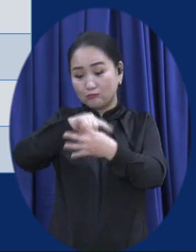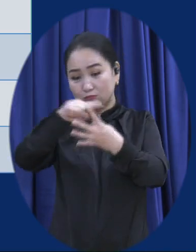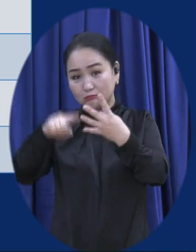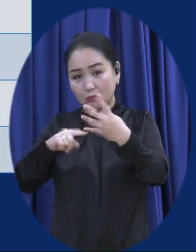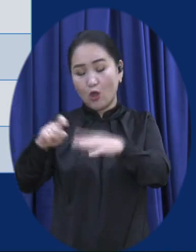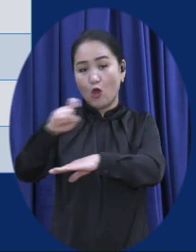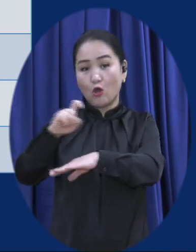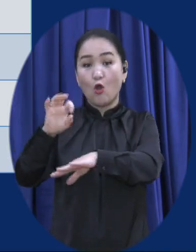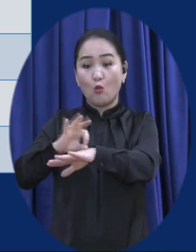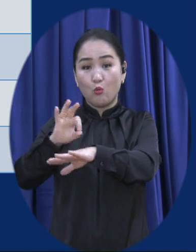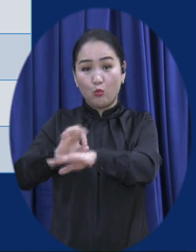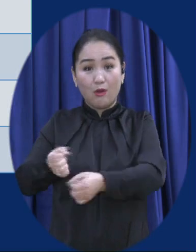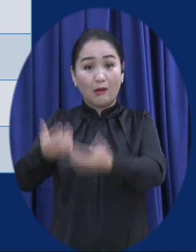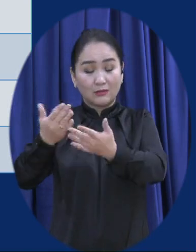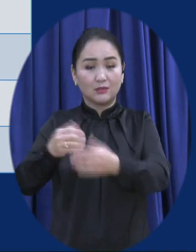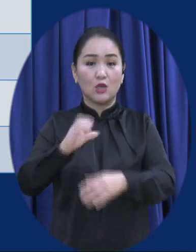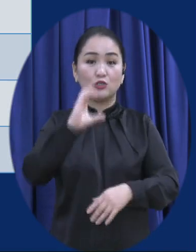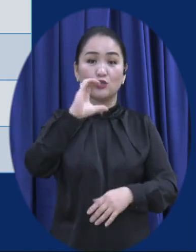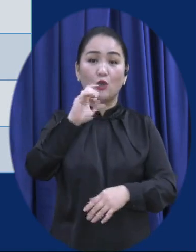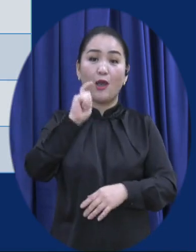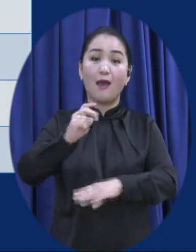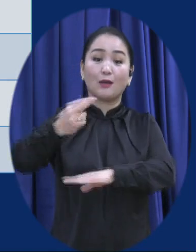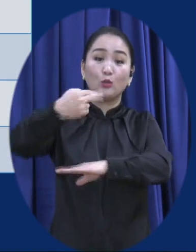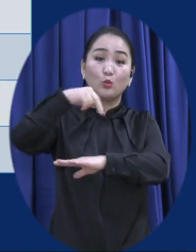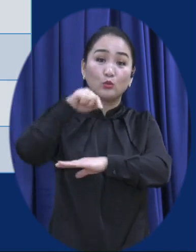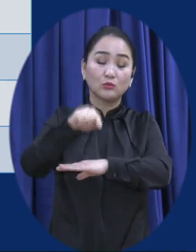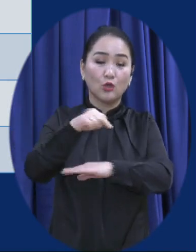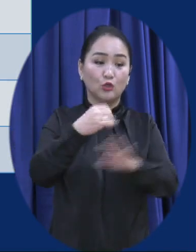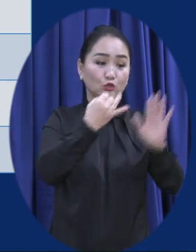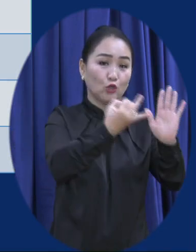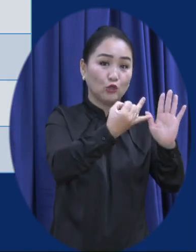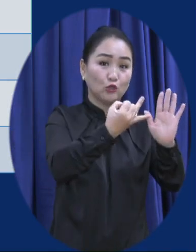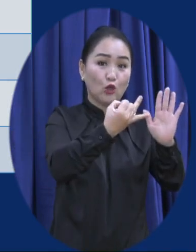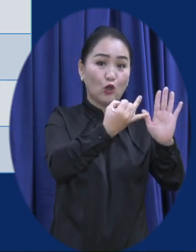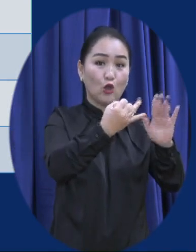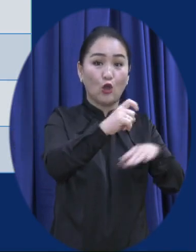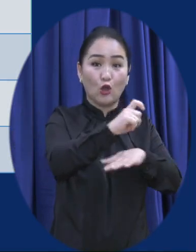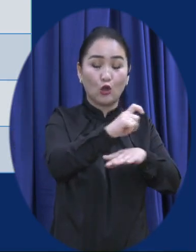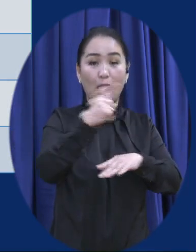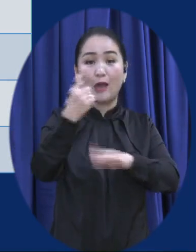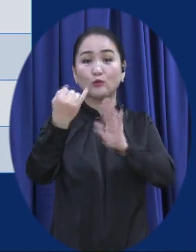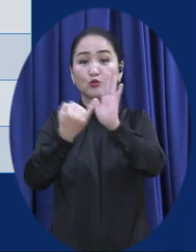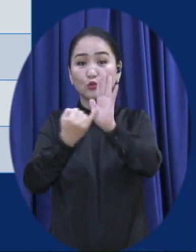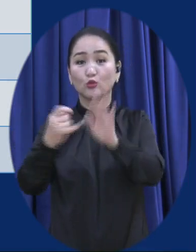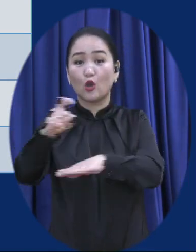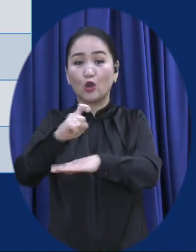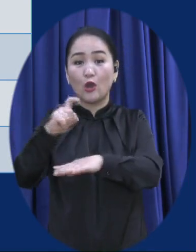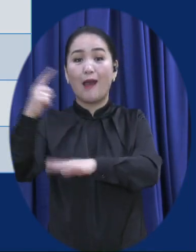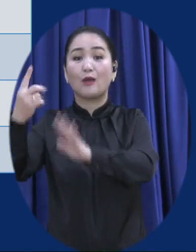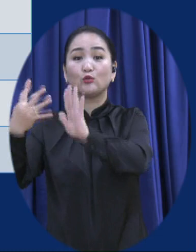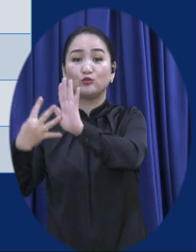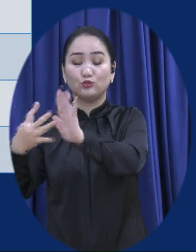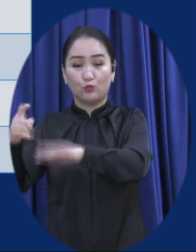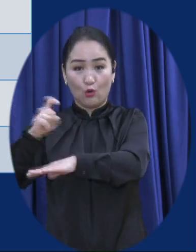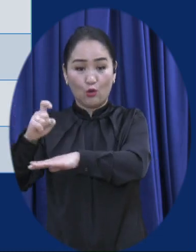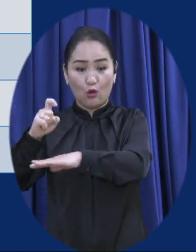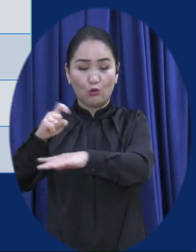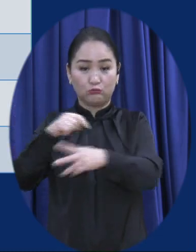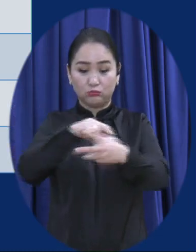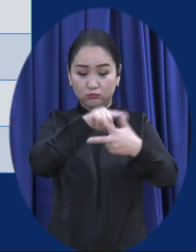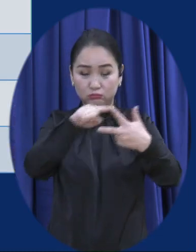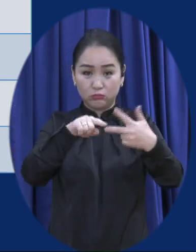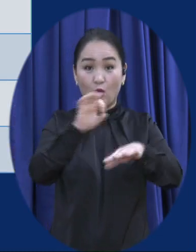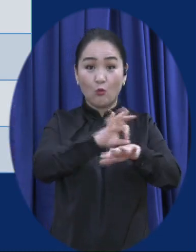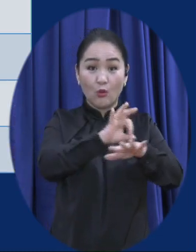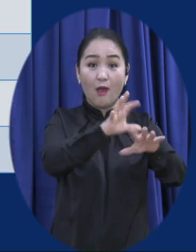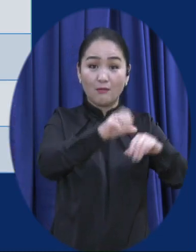бүртгэгдсэн байна. За Сонгино хайрхан дүүргийн 7 дугаар хороо, 16 дугаар хороо, 19 дугаар хорооноос. За Хан